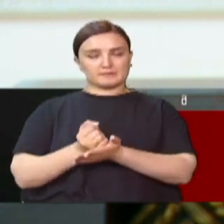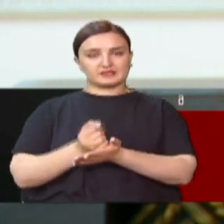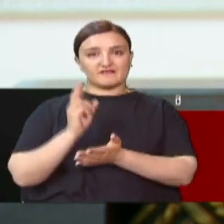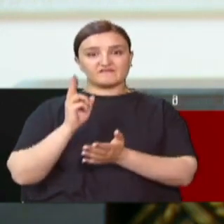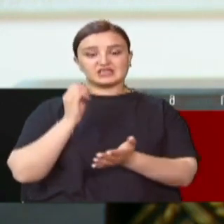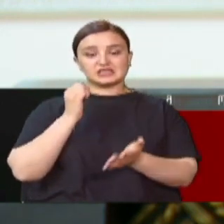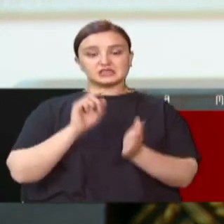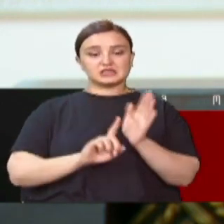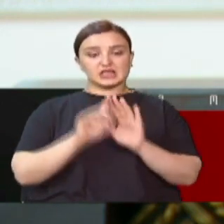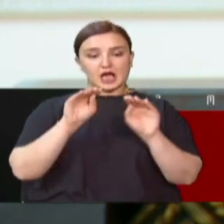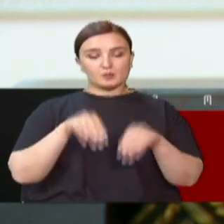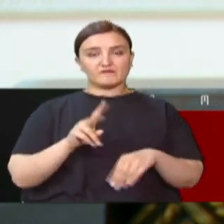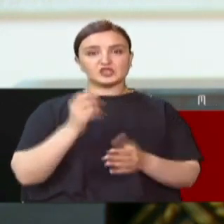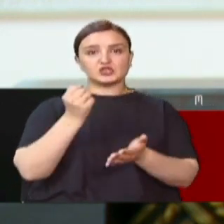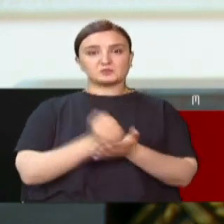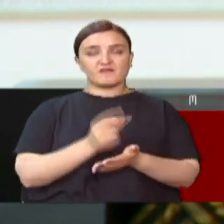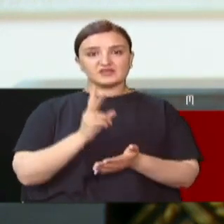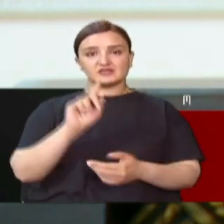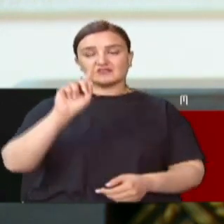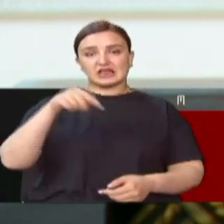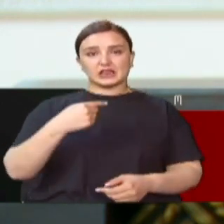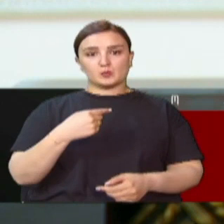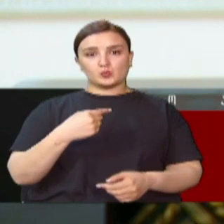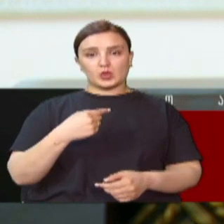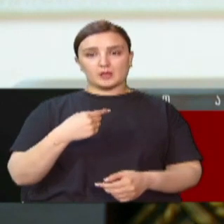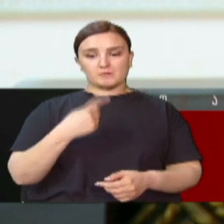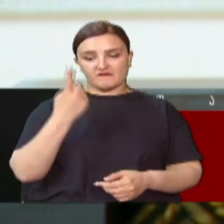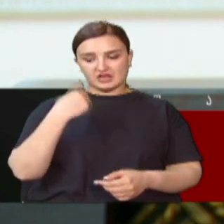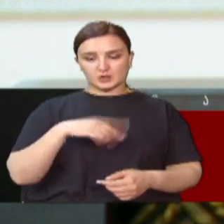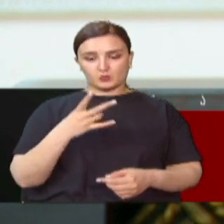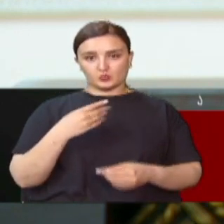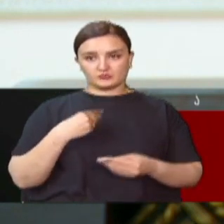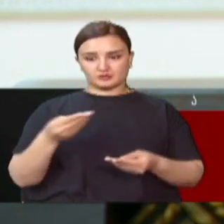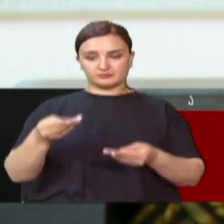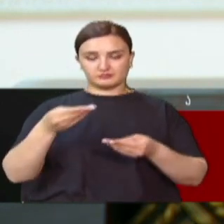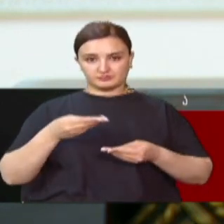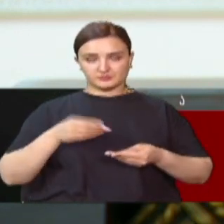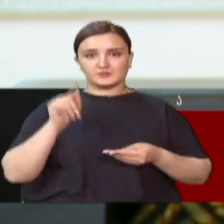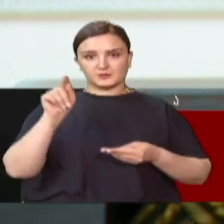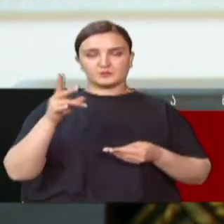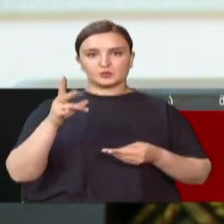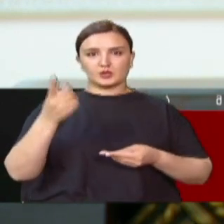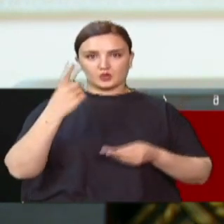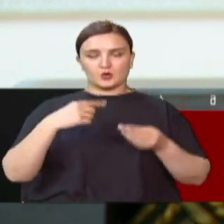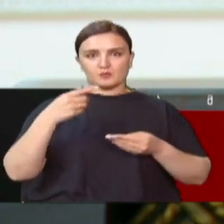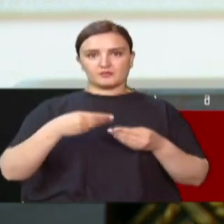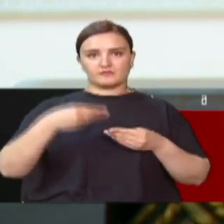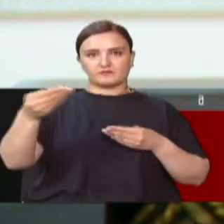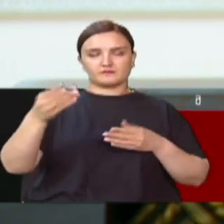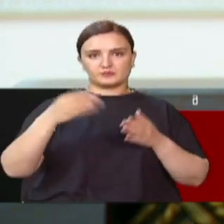ვინც დაამტკიცა, ვინც ვალდებულებად ეს წინ დაგვიდო აღსასრულებლად, მანვე უნდა გაიწვიოს თავისი